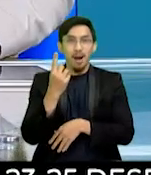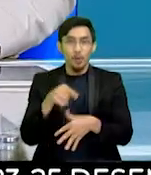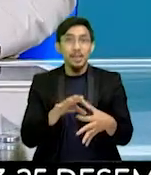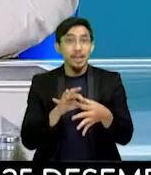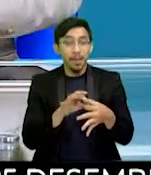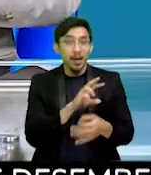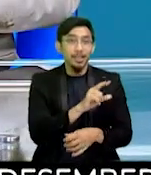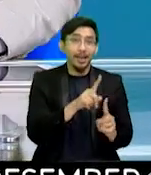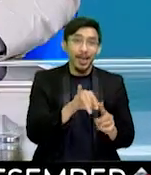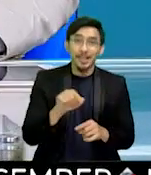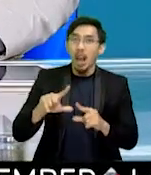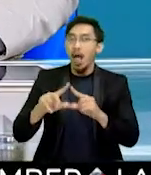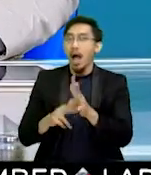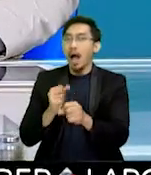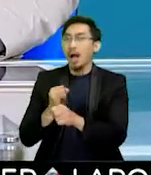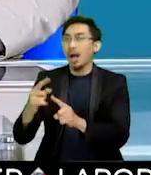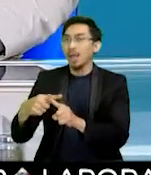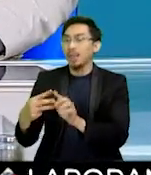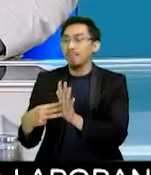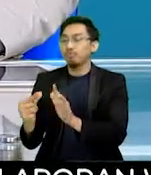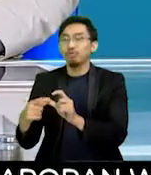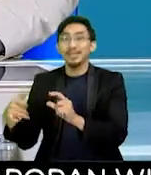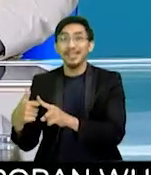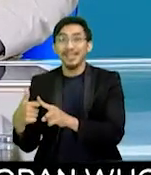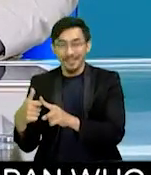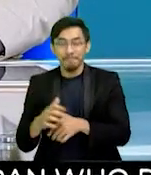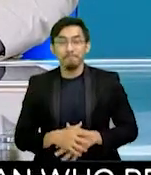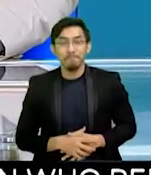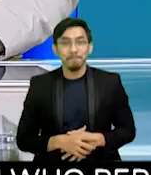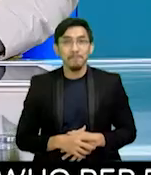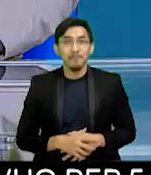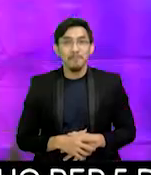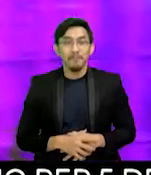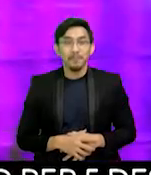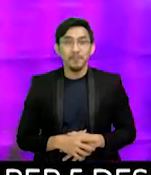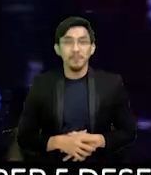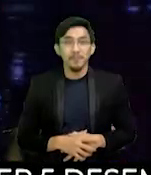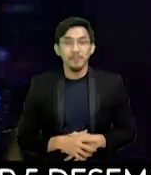kalinya ini merupakan kerjasama RCTI dengan Langit Musik.